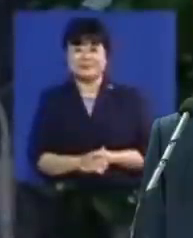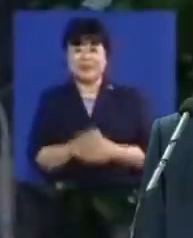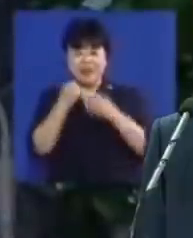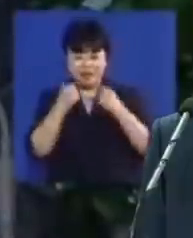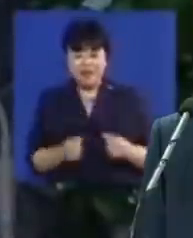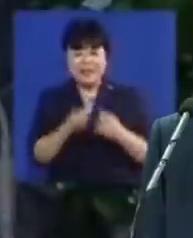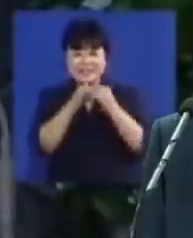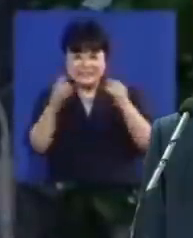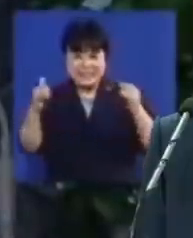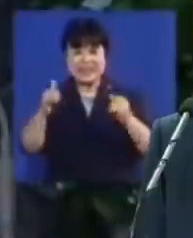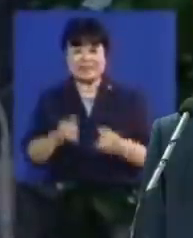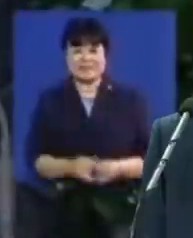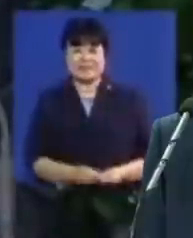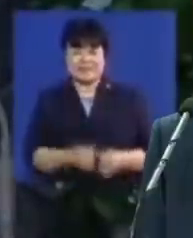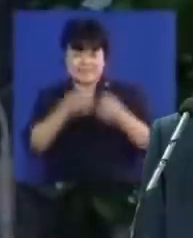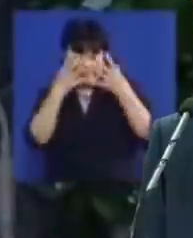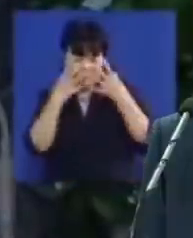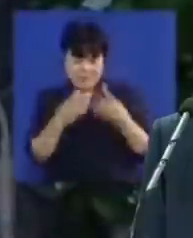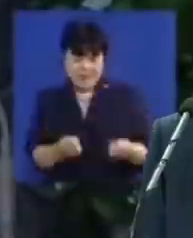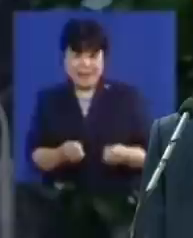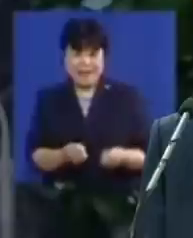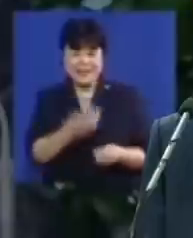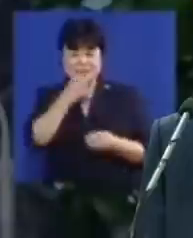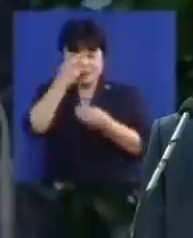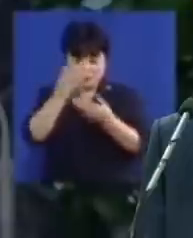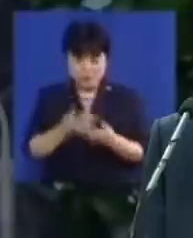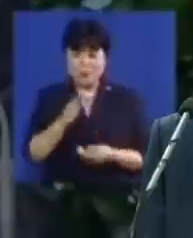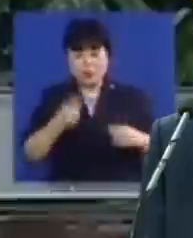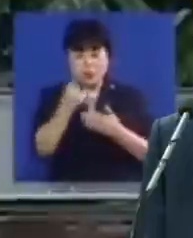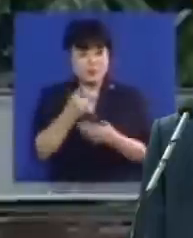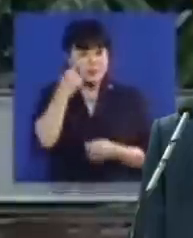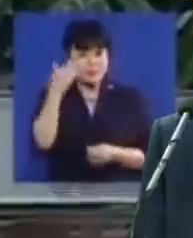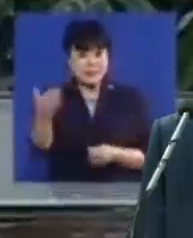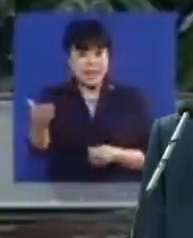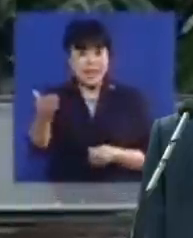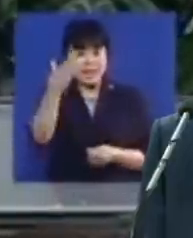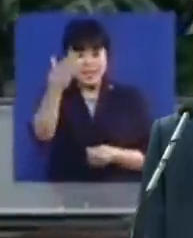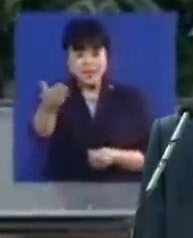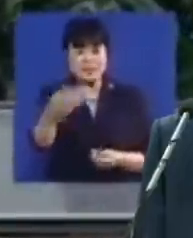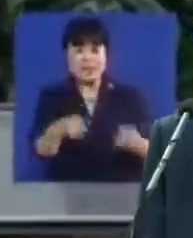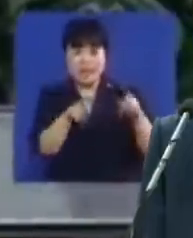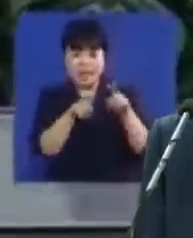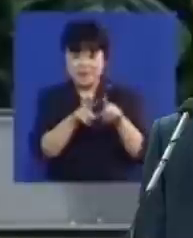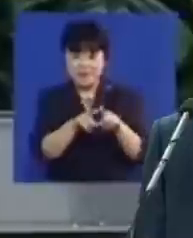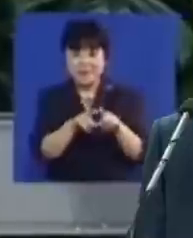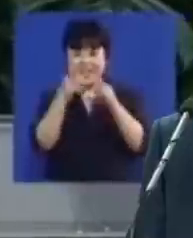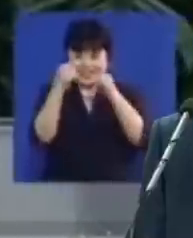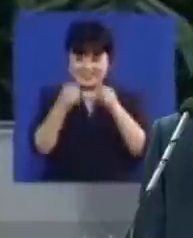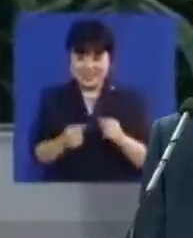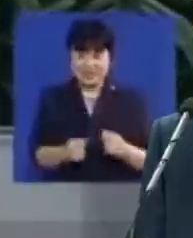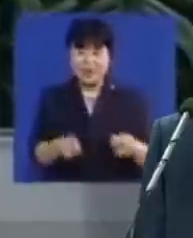거하는 사람이 얼마나 큰 축복이십니까? 여러분과 함께 살고 함께